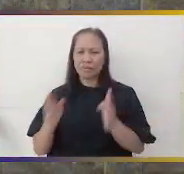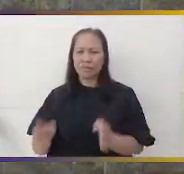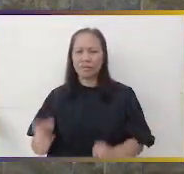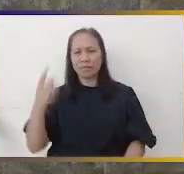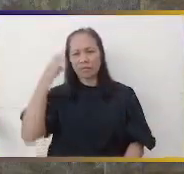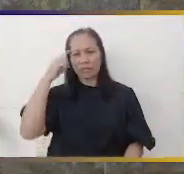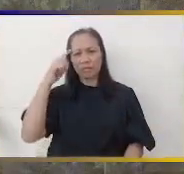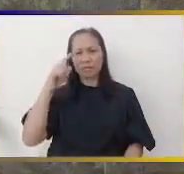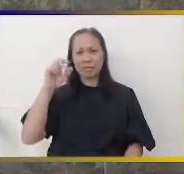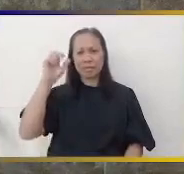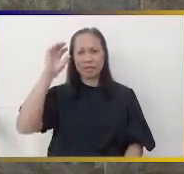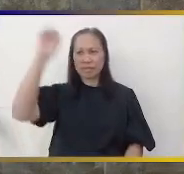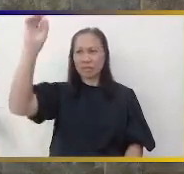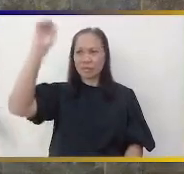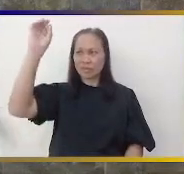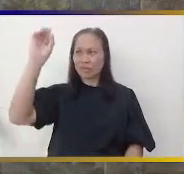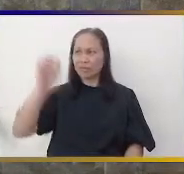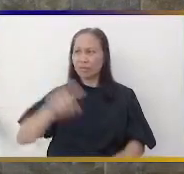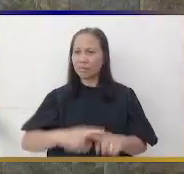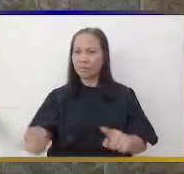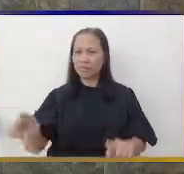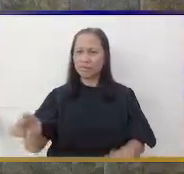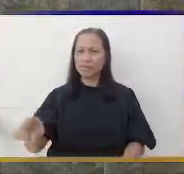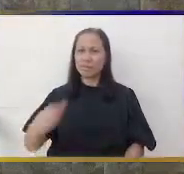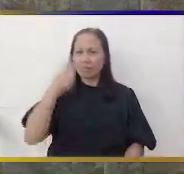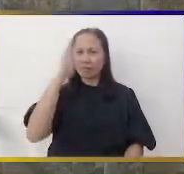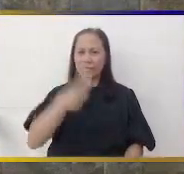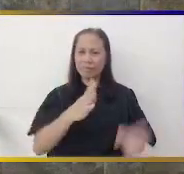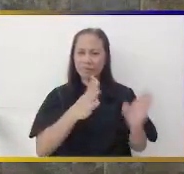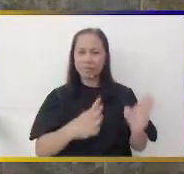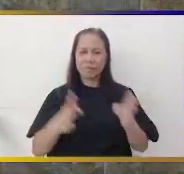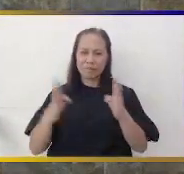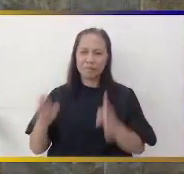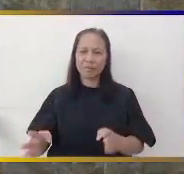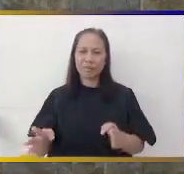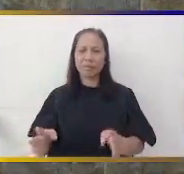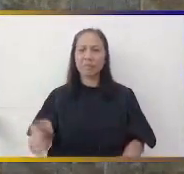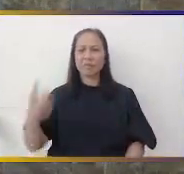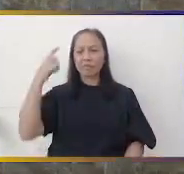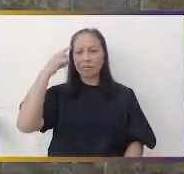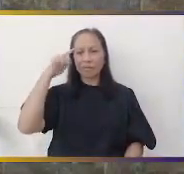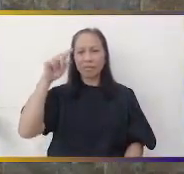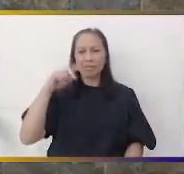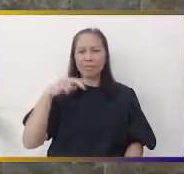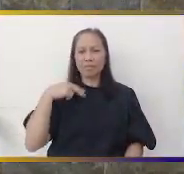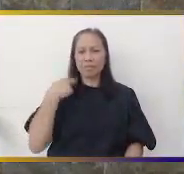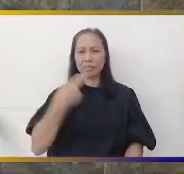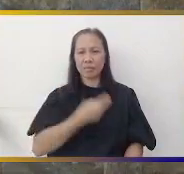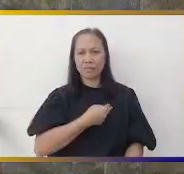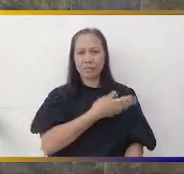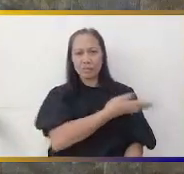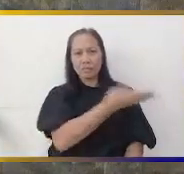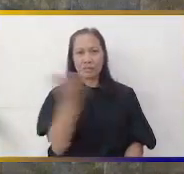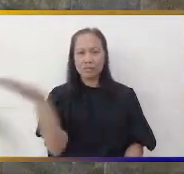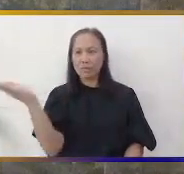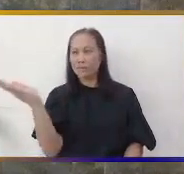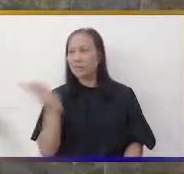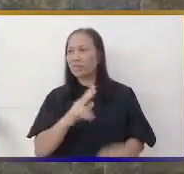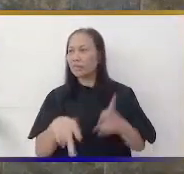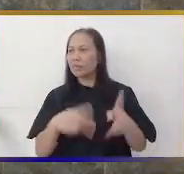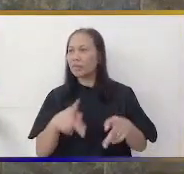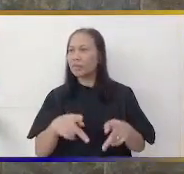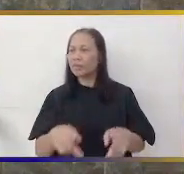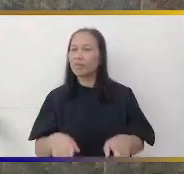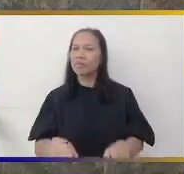sa kanya pinagpaplanuhan niya yung pera natin para sa atin yung